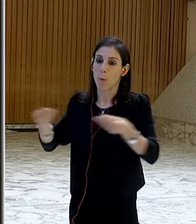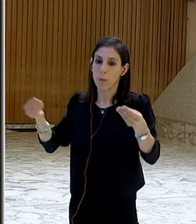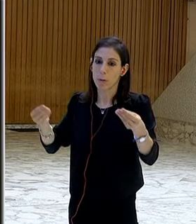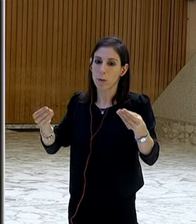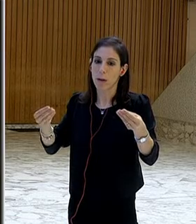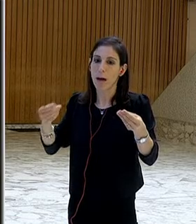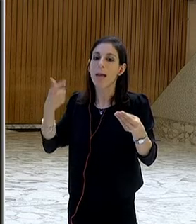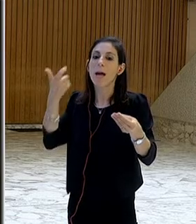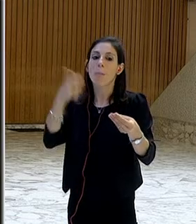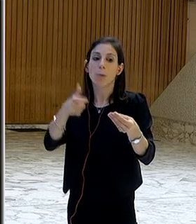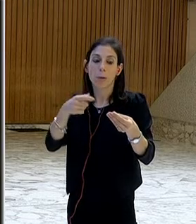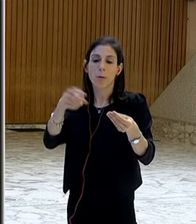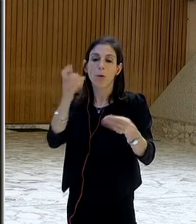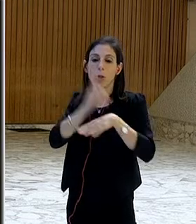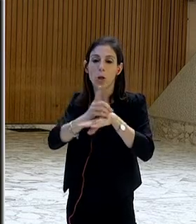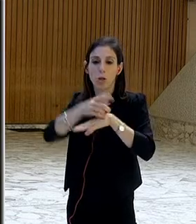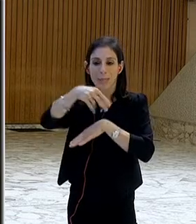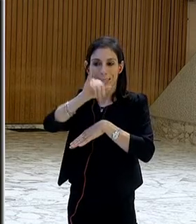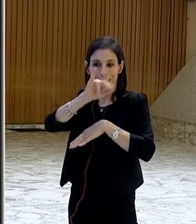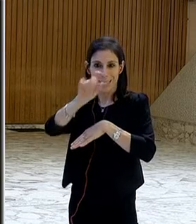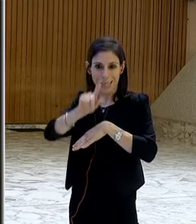della diocesi di Nizza.